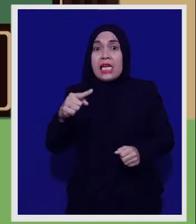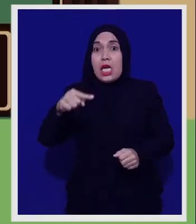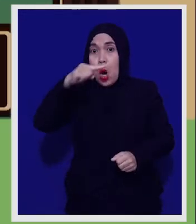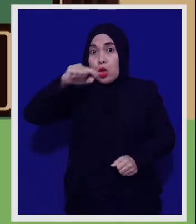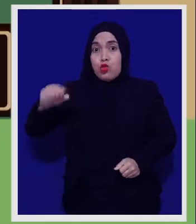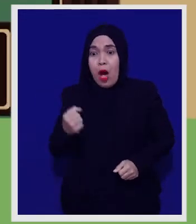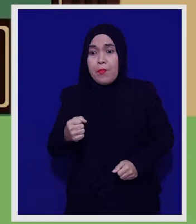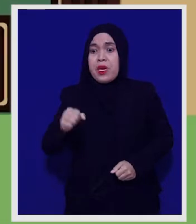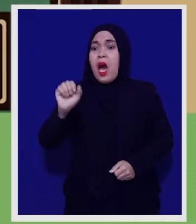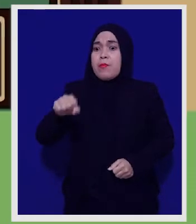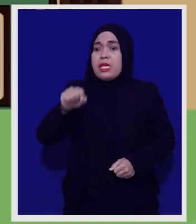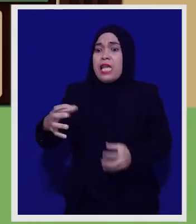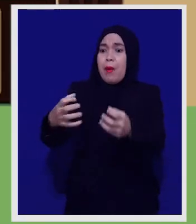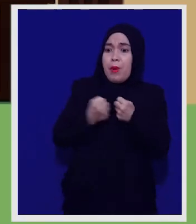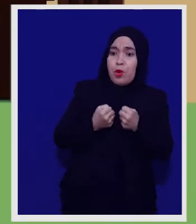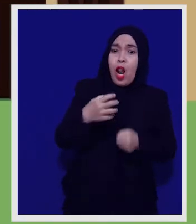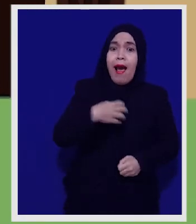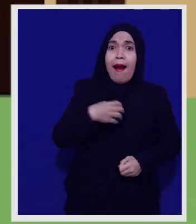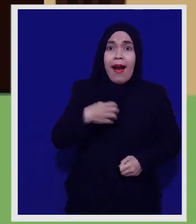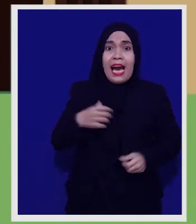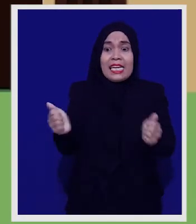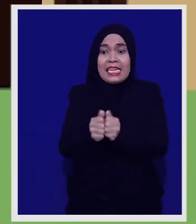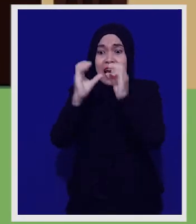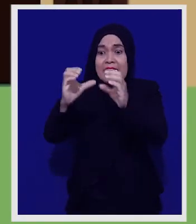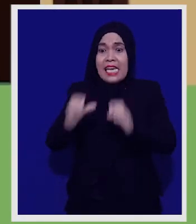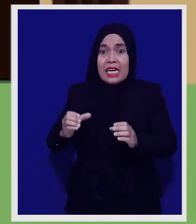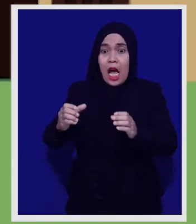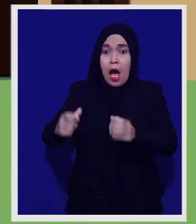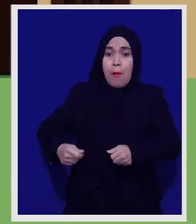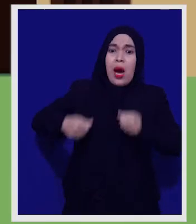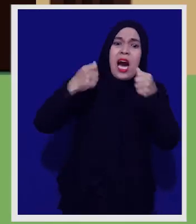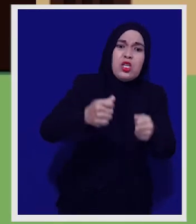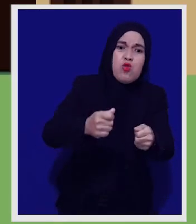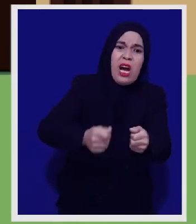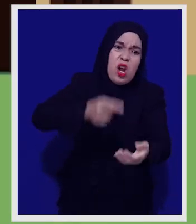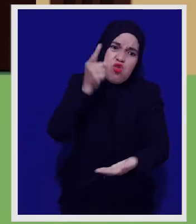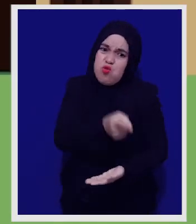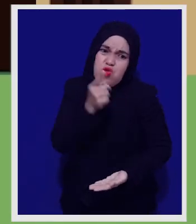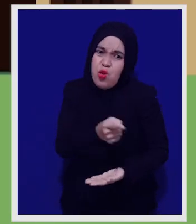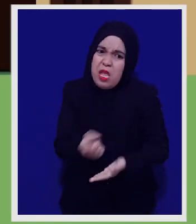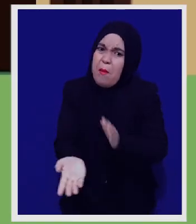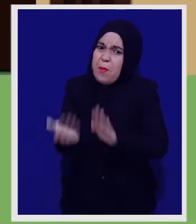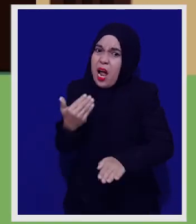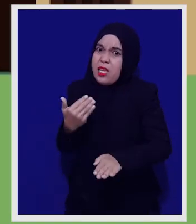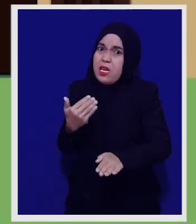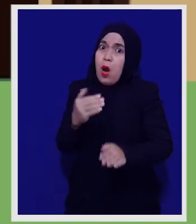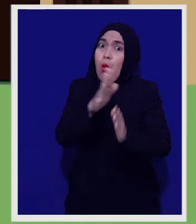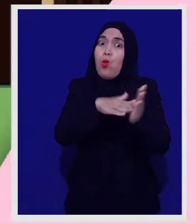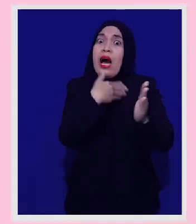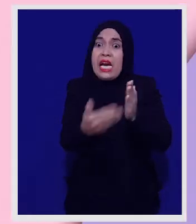dengan mengajukan tuntutan balik pada waktu jadwal jawaban dalam persidangan.